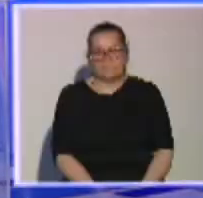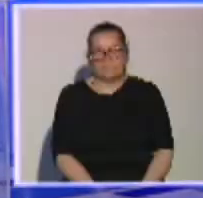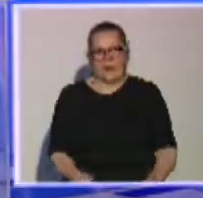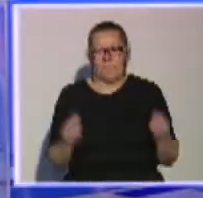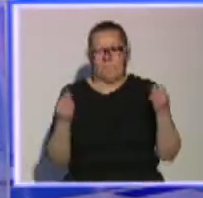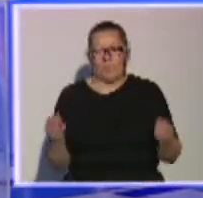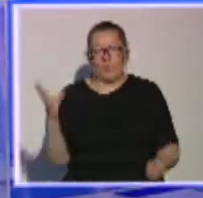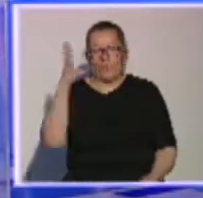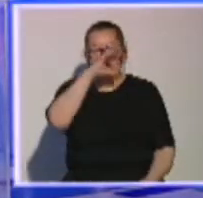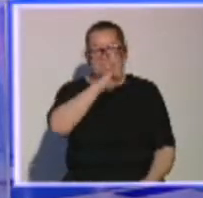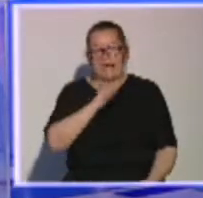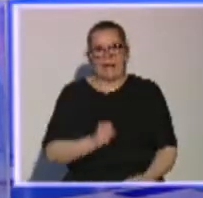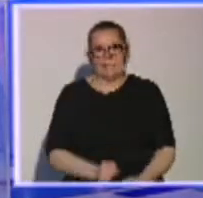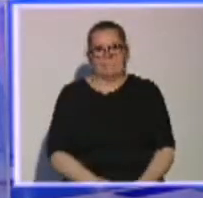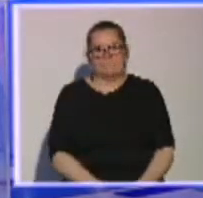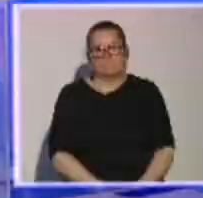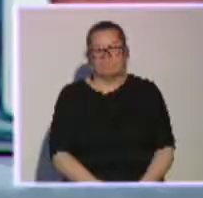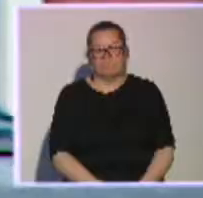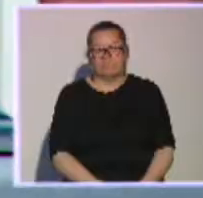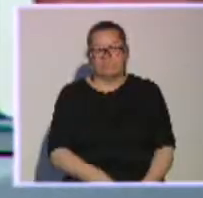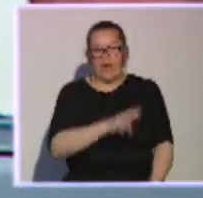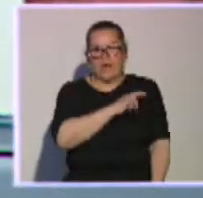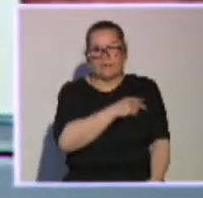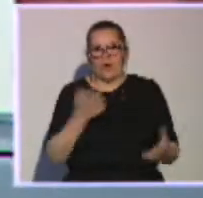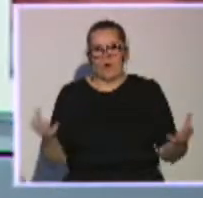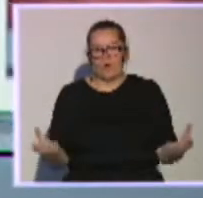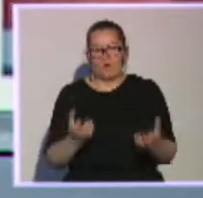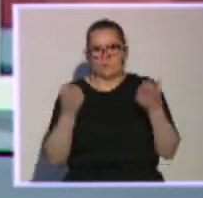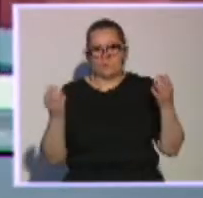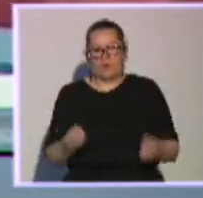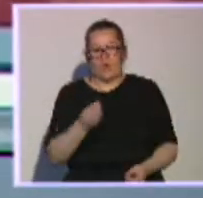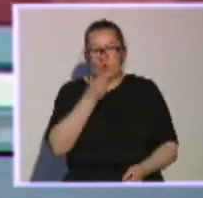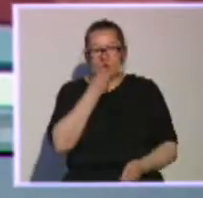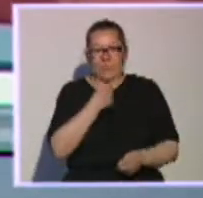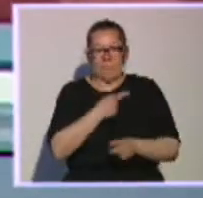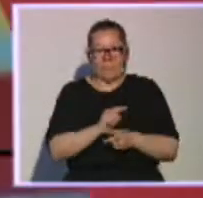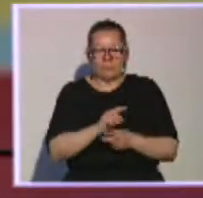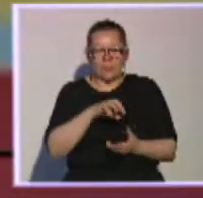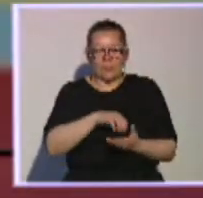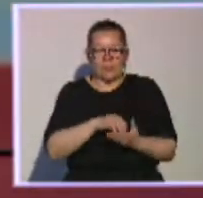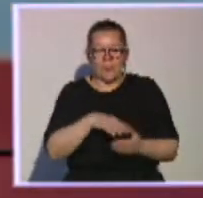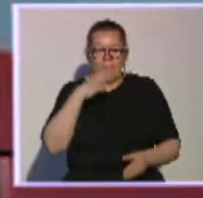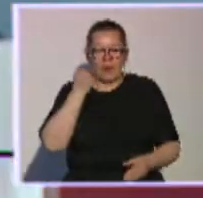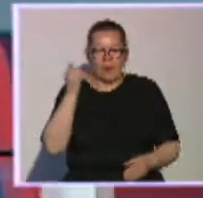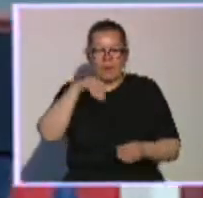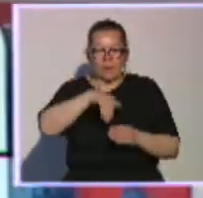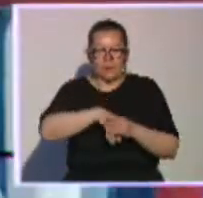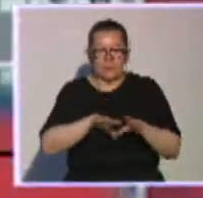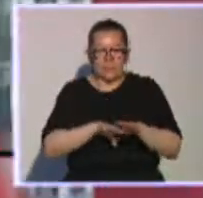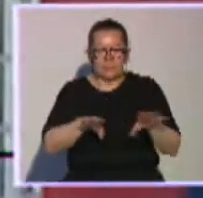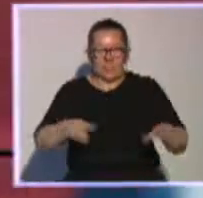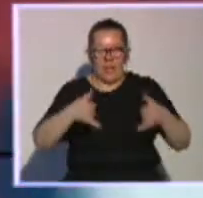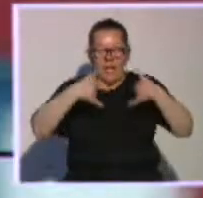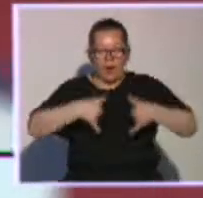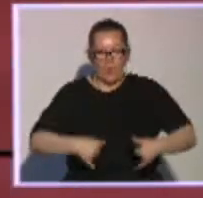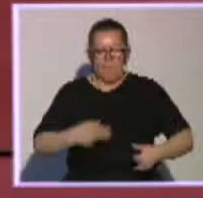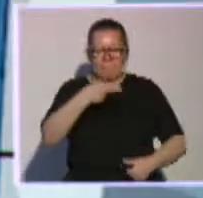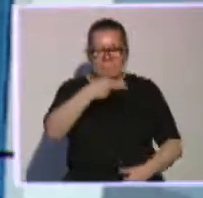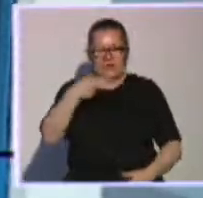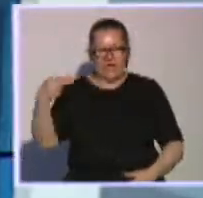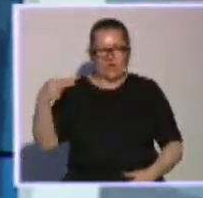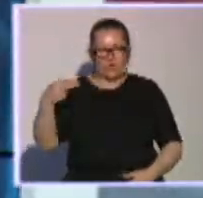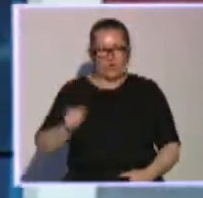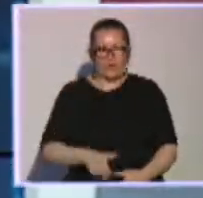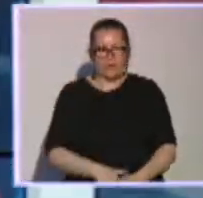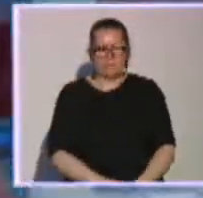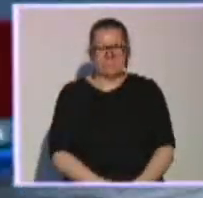Bună seara și bun găsit la Telejurnal! Autoritățile încurajează consumul de produse locale. Detalii mai târziu în jurnal, acum titlurile ediției.